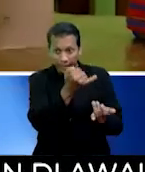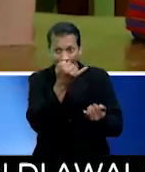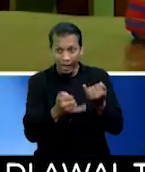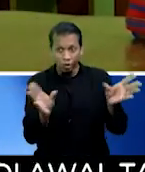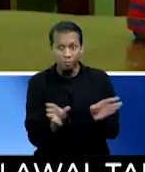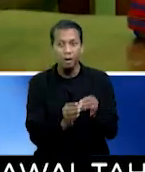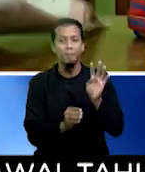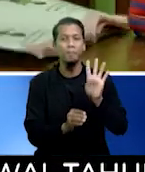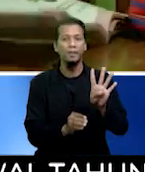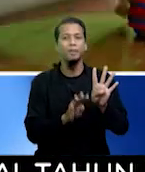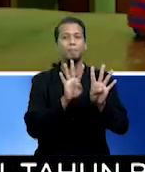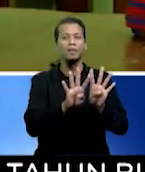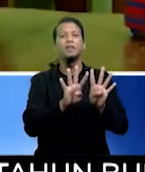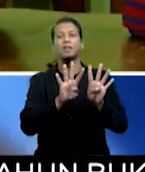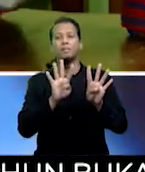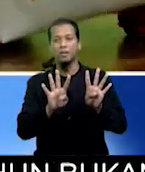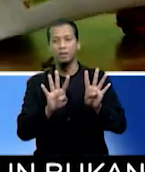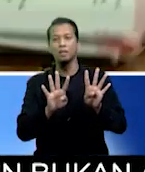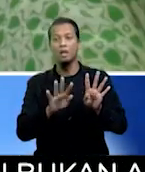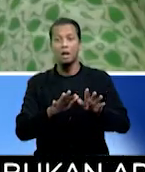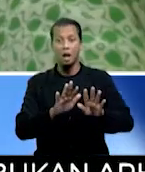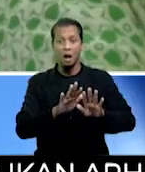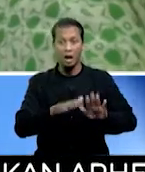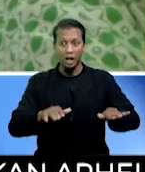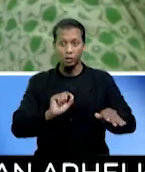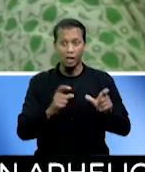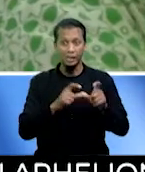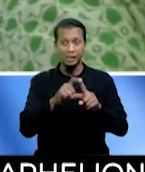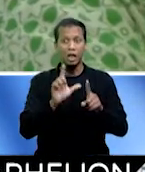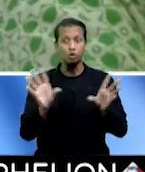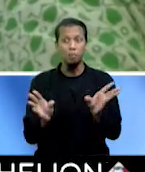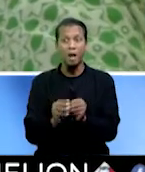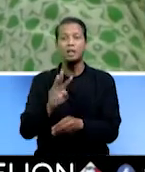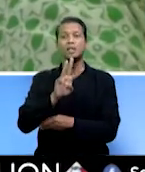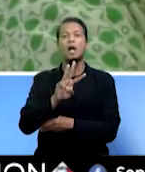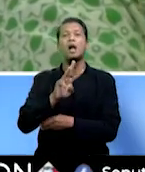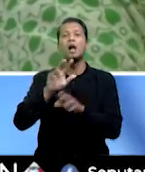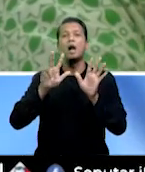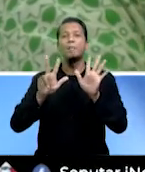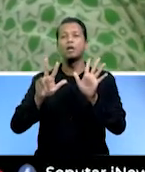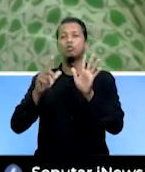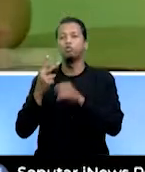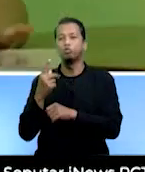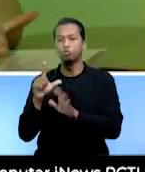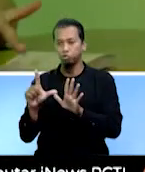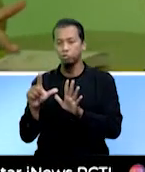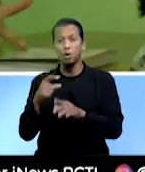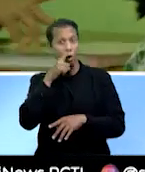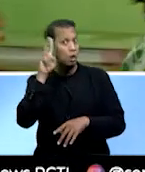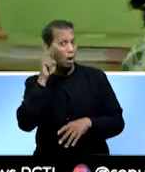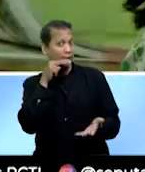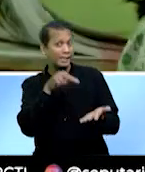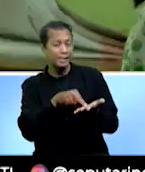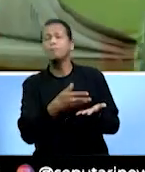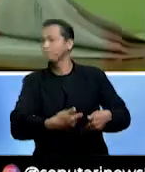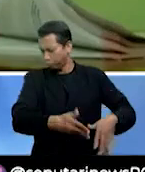siswa yang ada di SD ini, ada sebanyak 387 yang sudah diizinkan oleh orang tuanya untuk menyelenggarakan pembelajaran